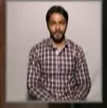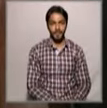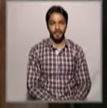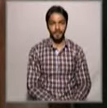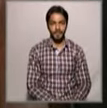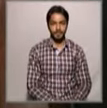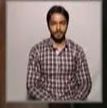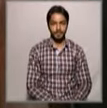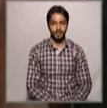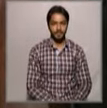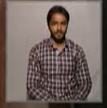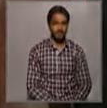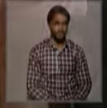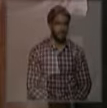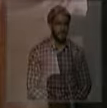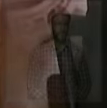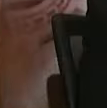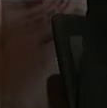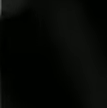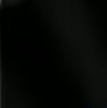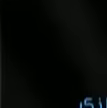الله عليكم ورحمته وبركاته.